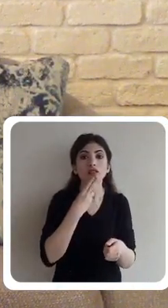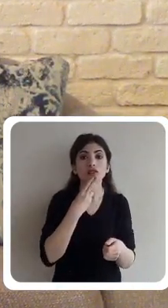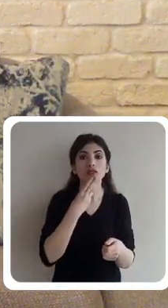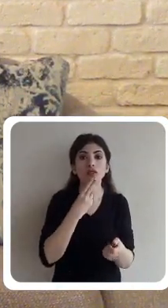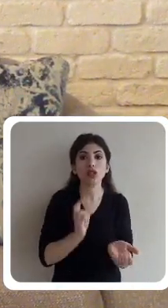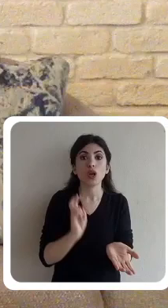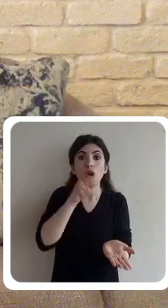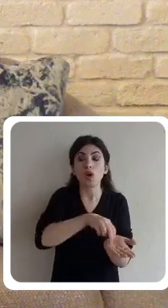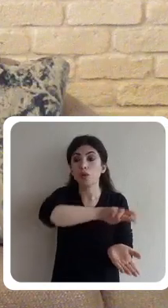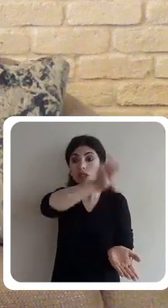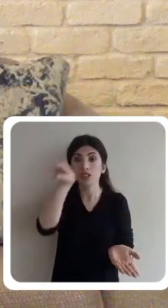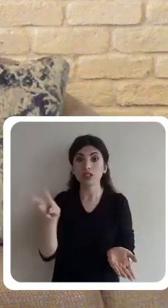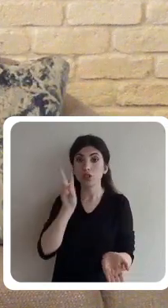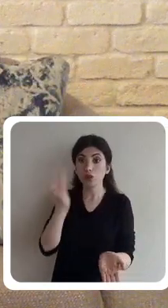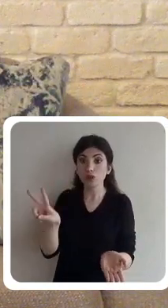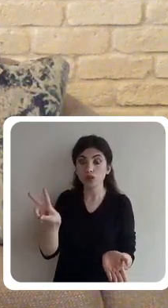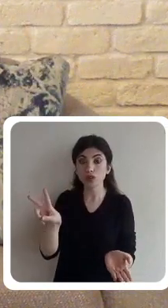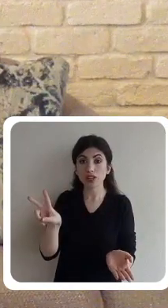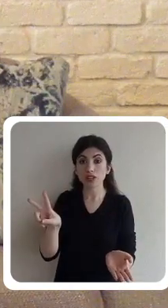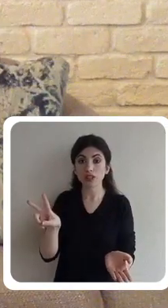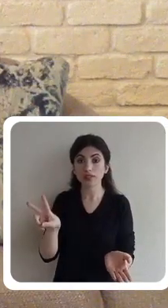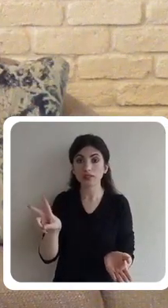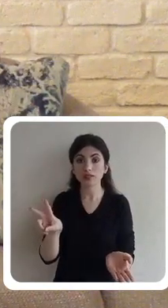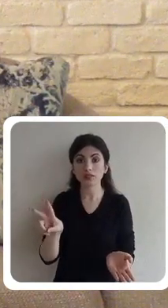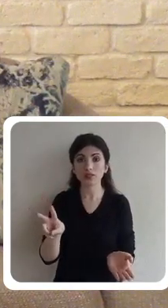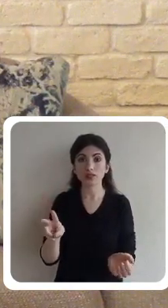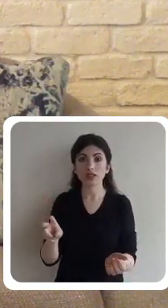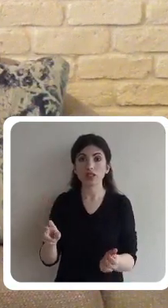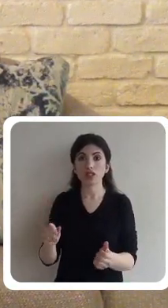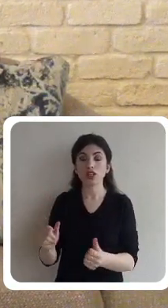Hatun Pirebek'i bir hoplayışta geçerken görünce